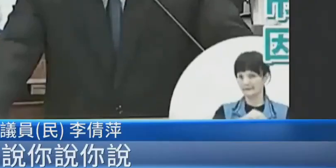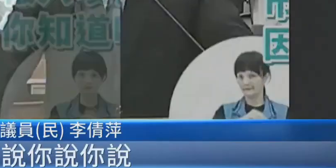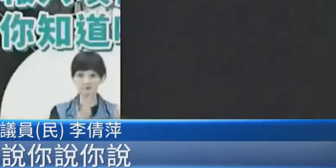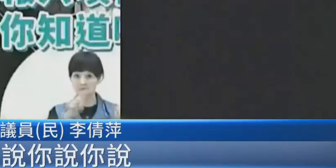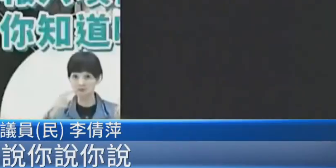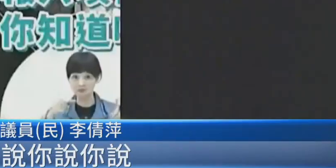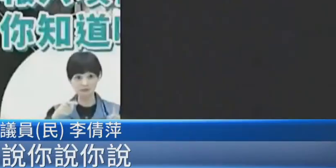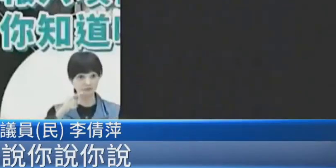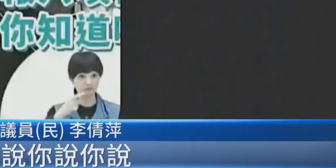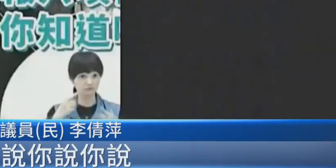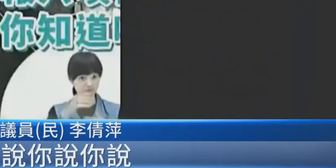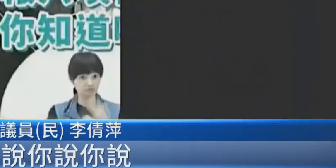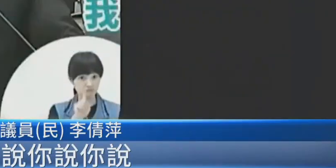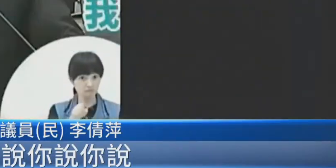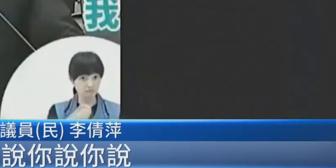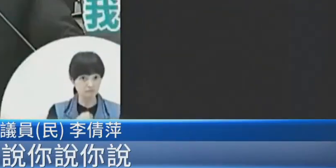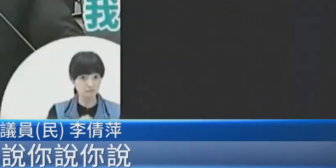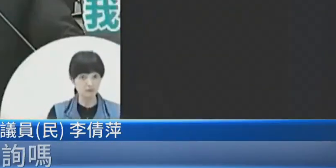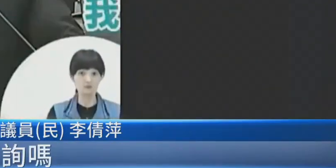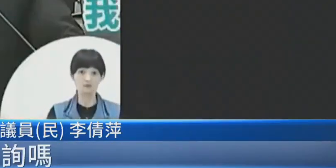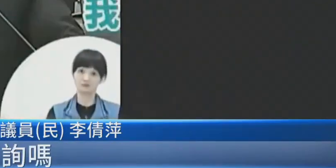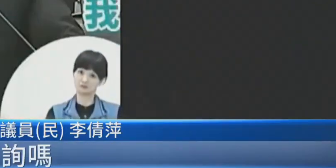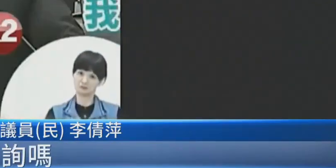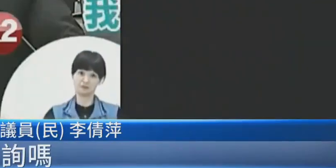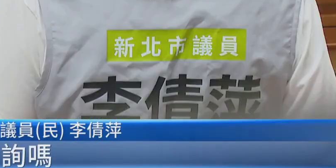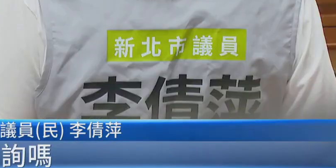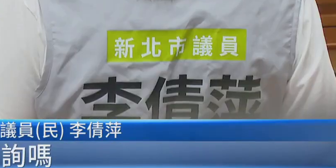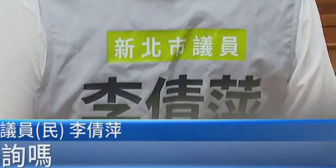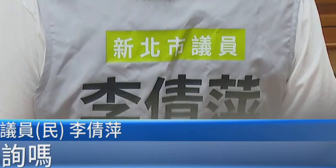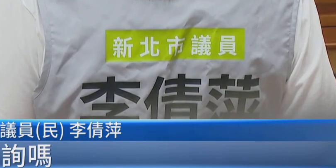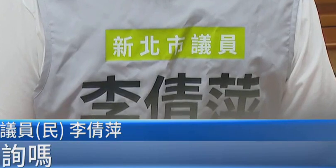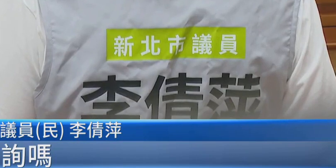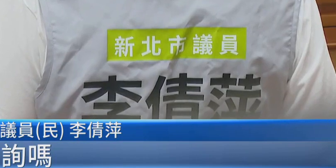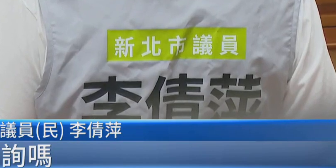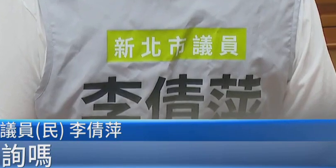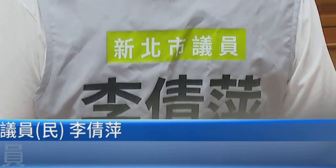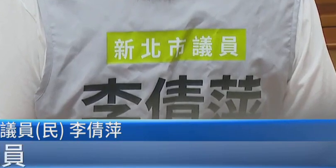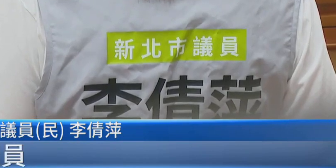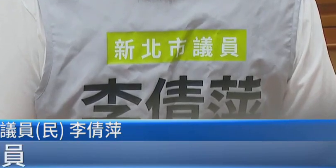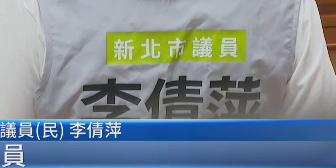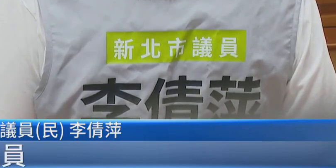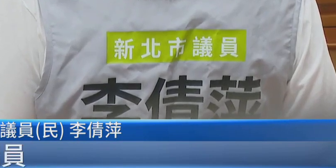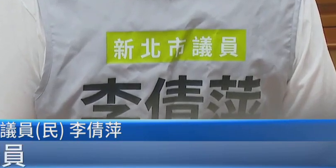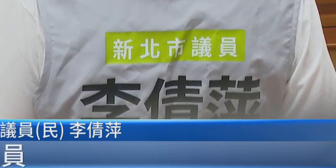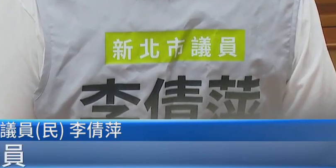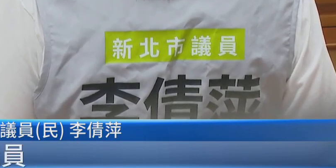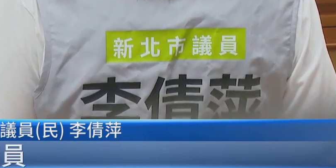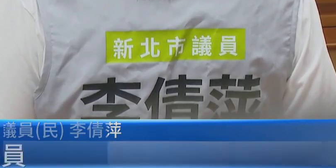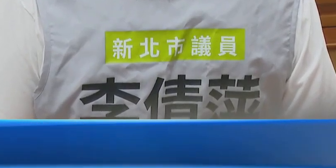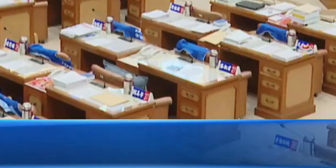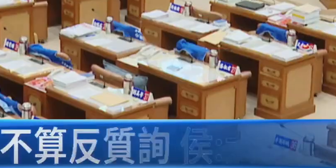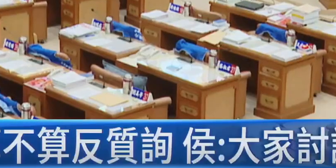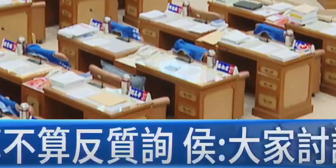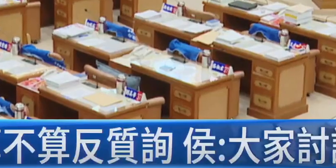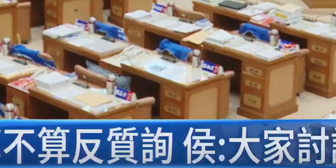白问议员说：“你说，那请问这样子叫反质询吗？ 你必须答得出来， 还是说你在尊重议员？” 国会